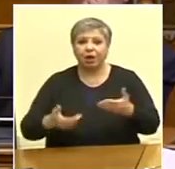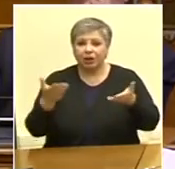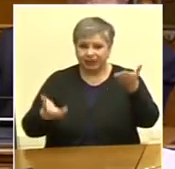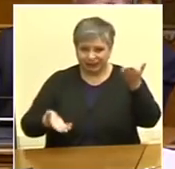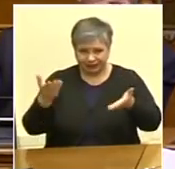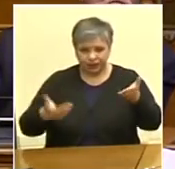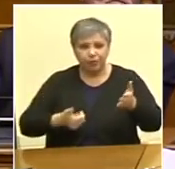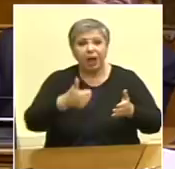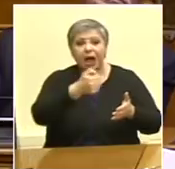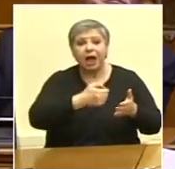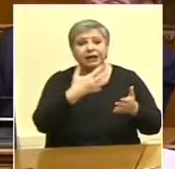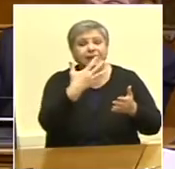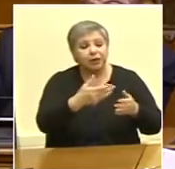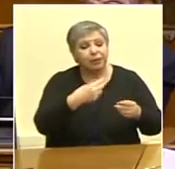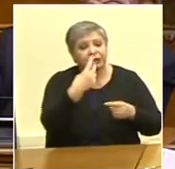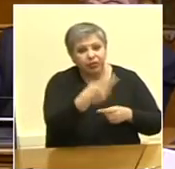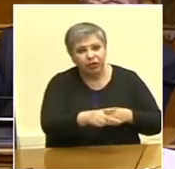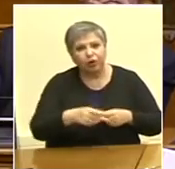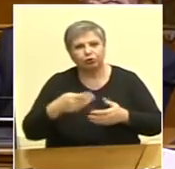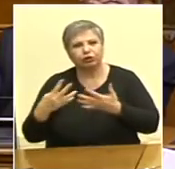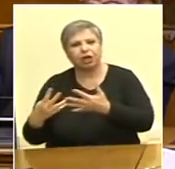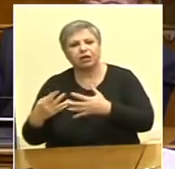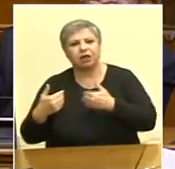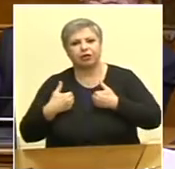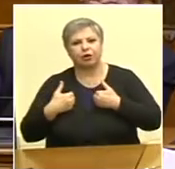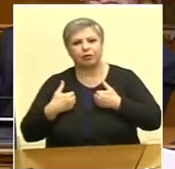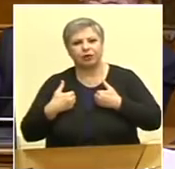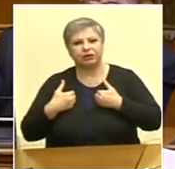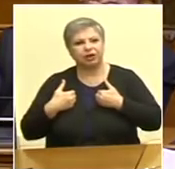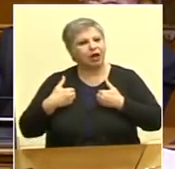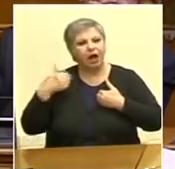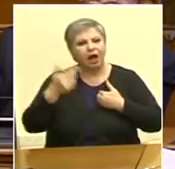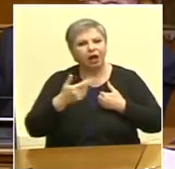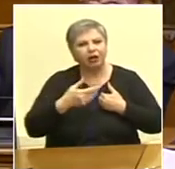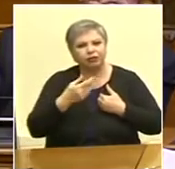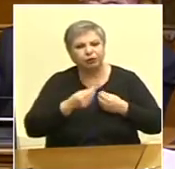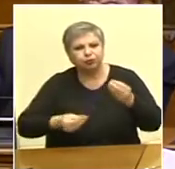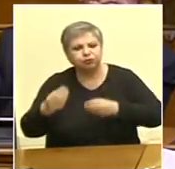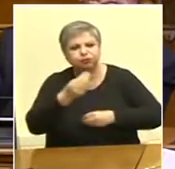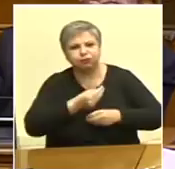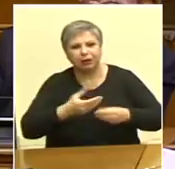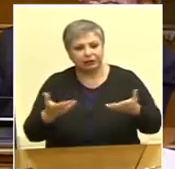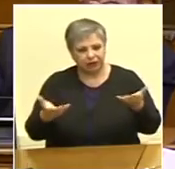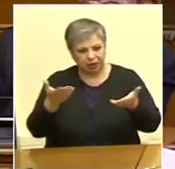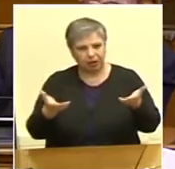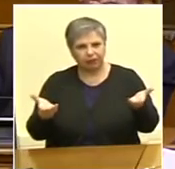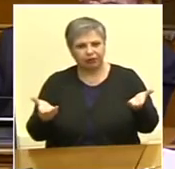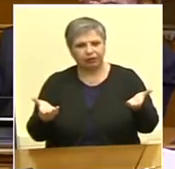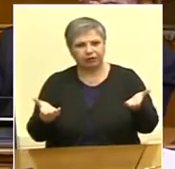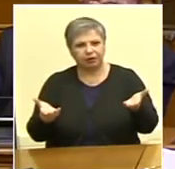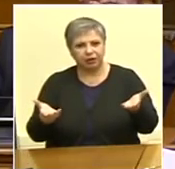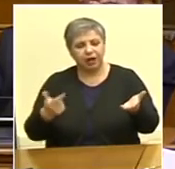9, ποιο είναι βαρύτερο και μεγαλύτερο? Αλλά το θέμα δεν είναι να παραθέσουμε εδώ